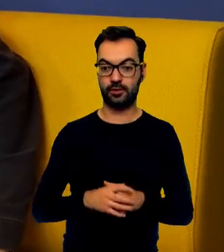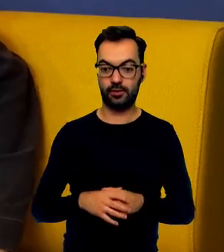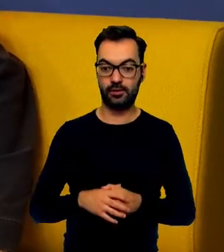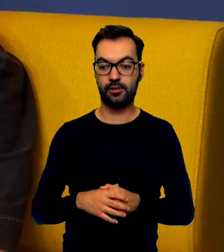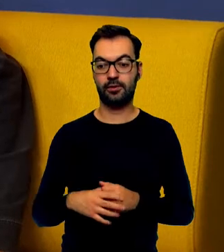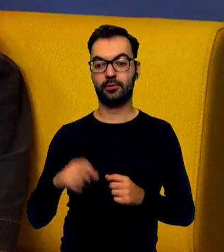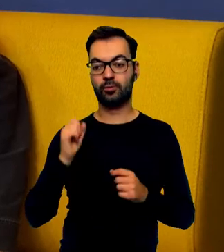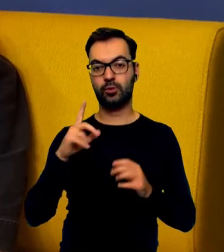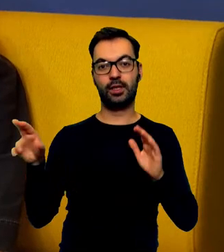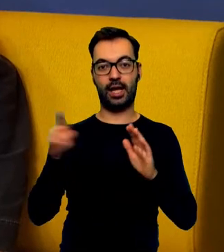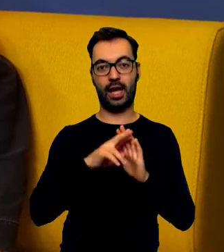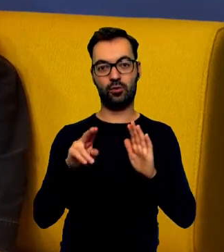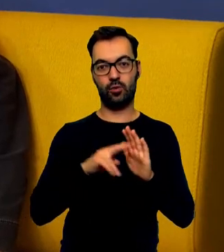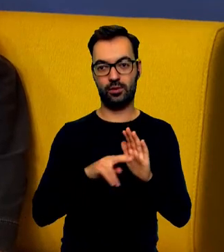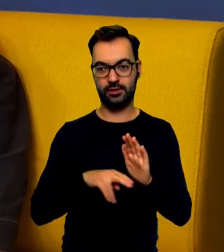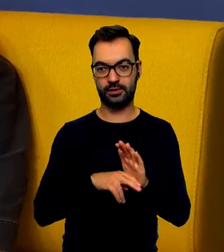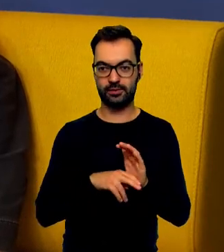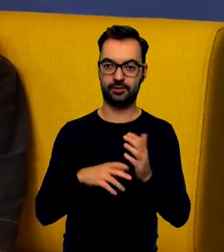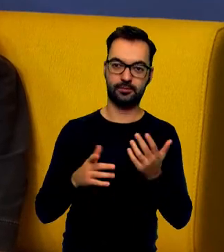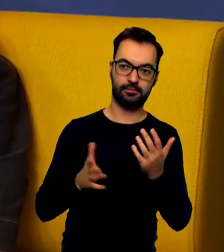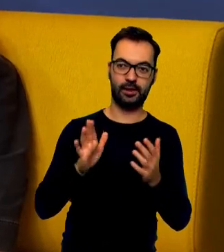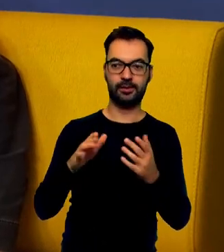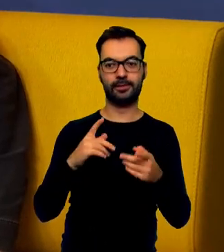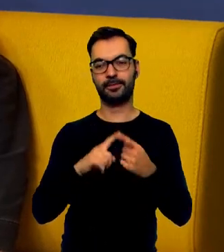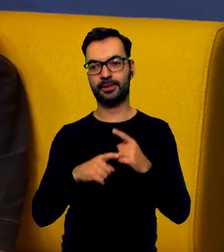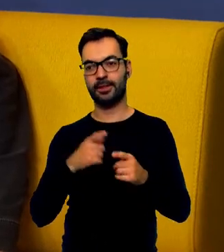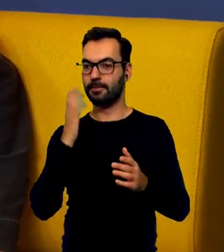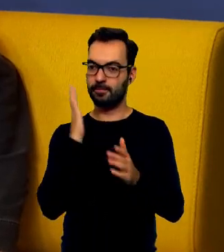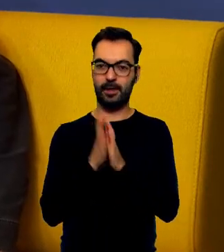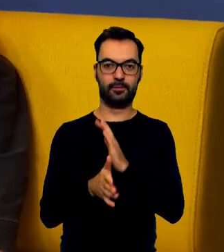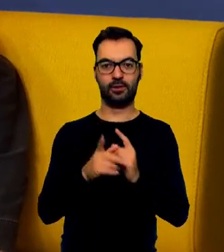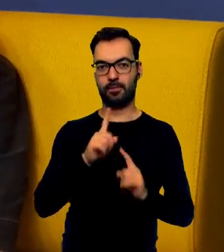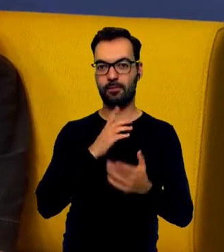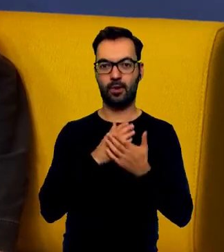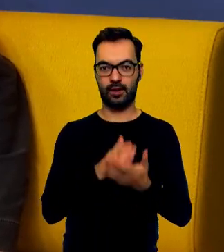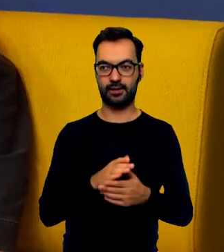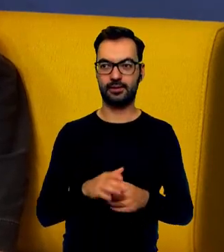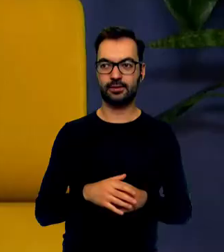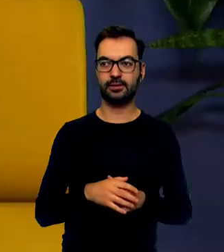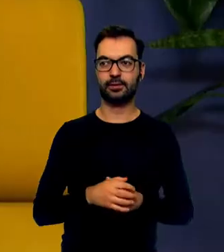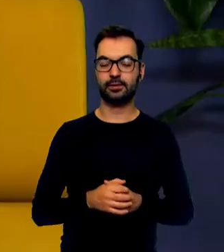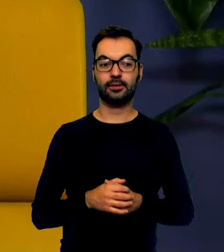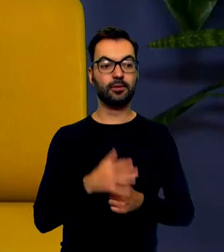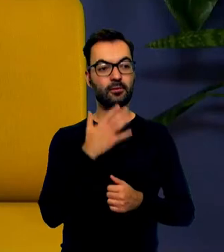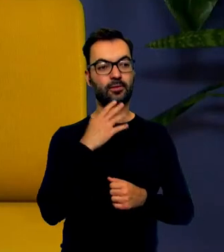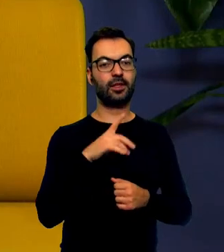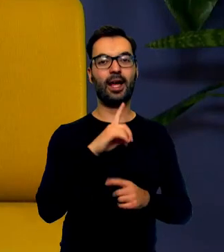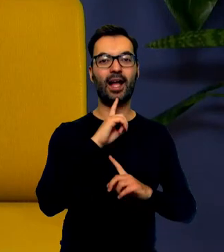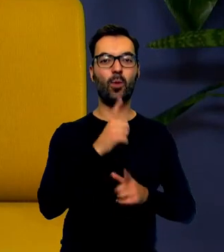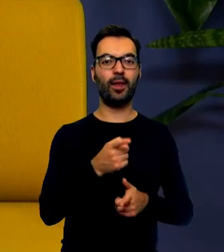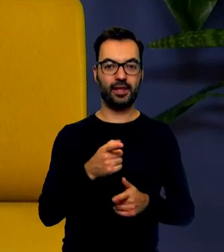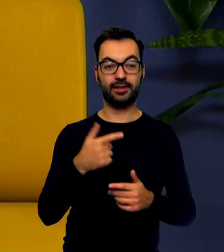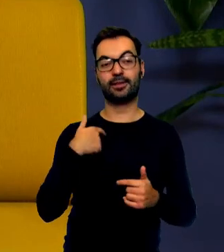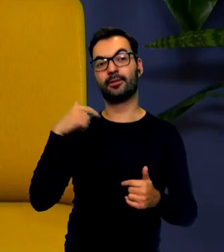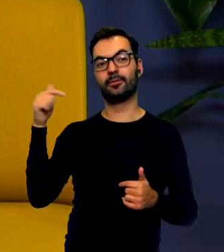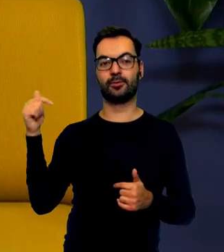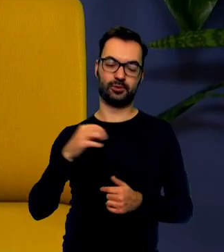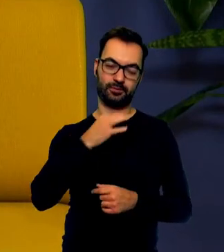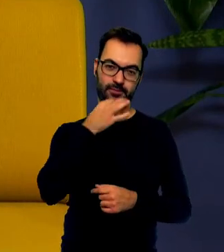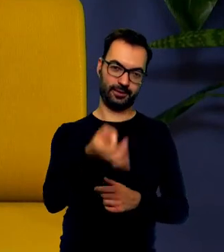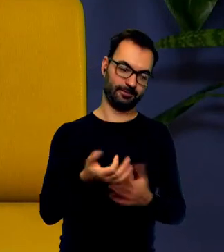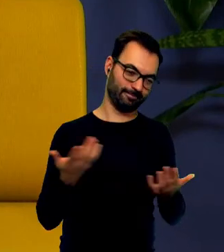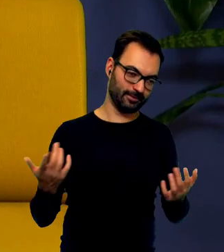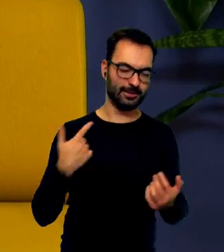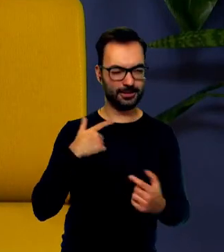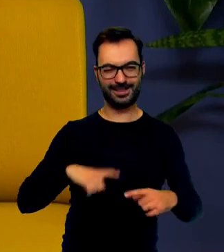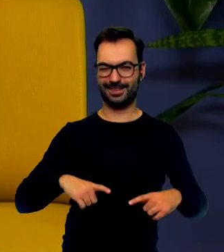Chociaż są też takie reguły, które mają tę formułę takiego bezpośredniego wskazania. użyłeś słowa rekomendacje, to muszę cię zapytać o to, bo